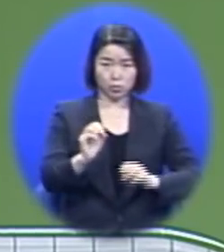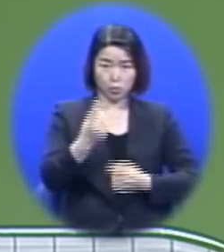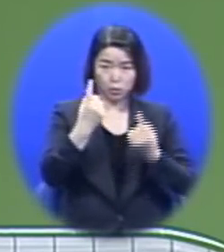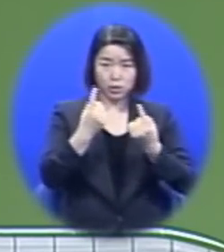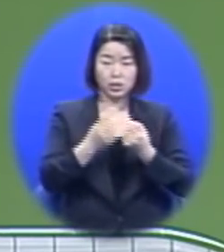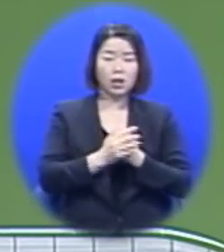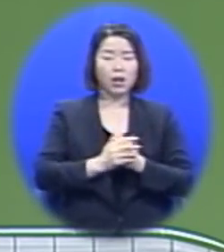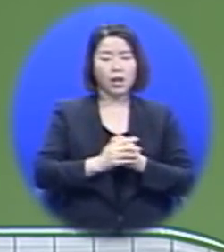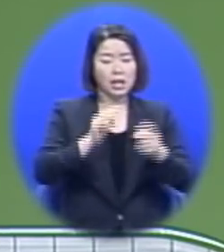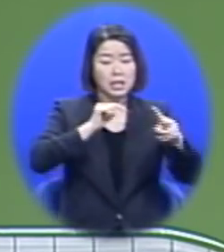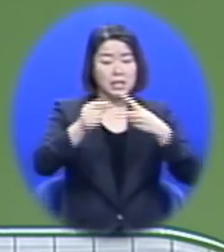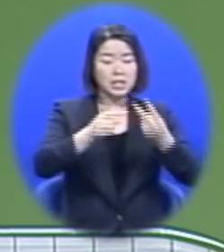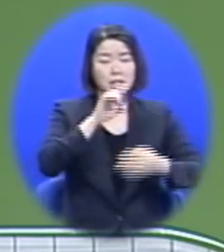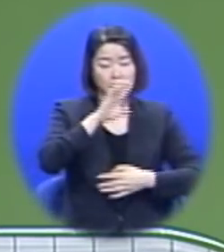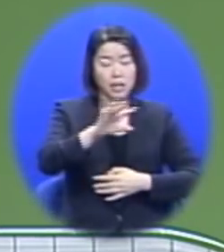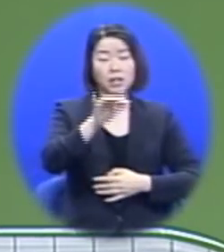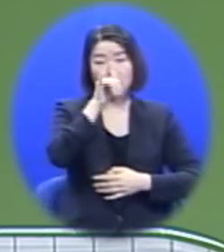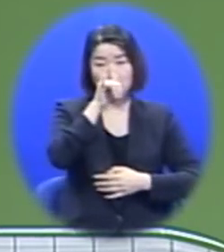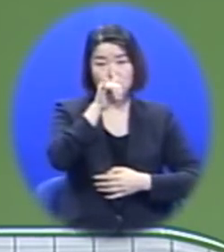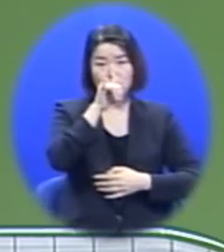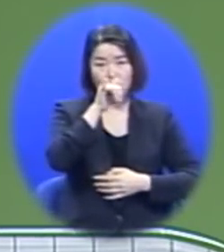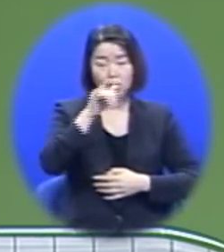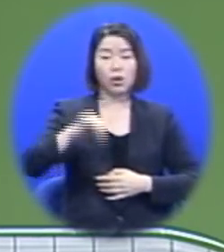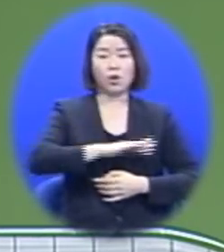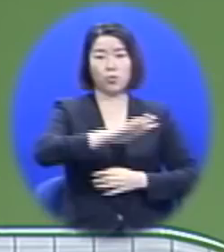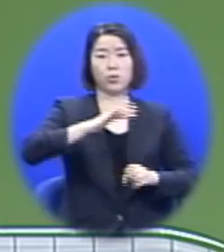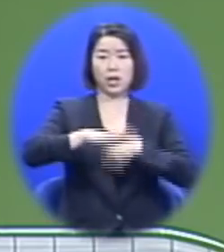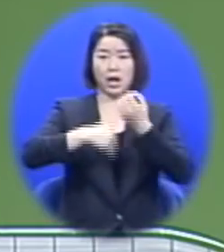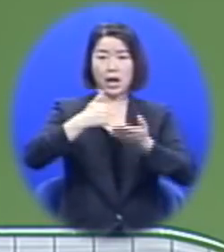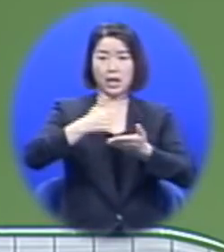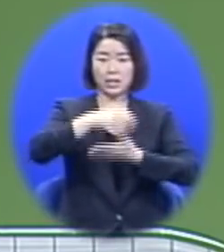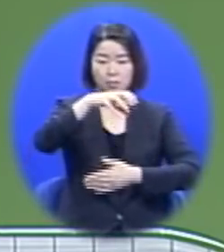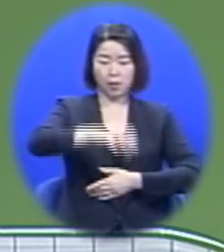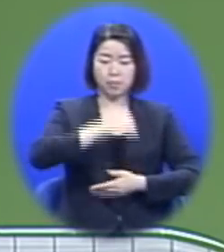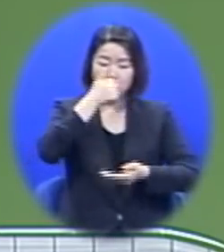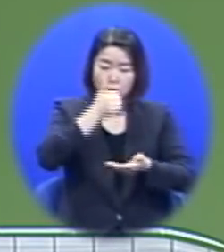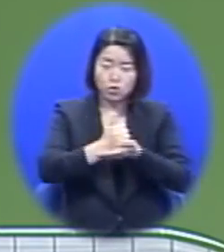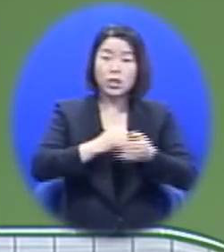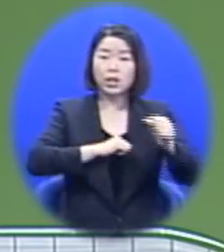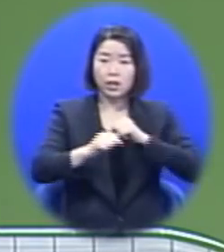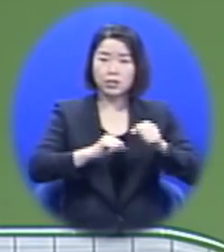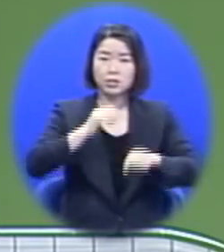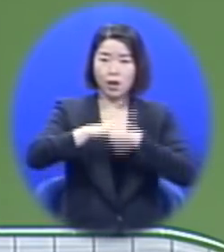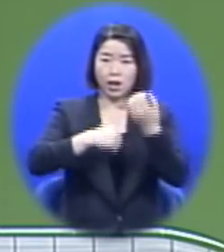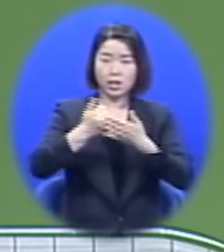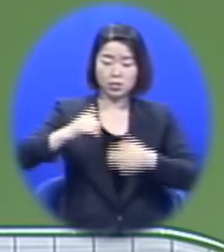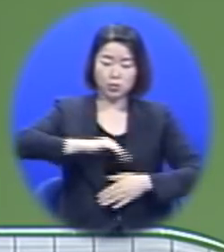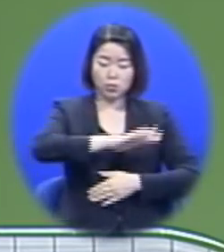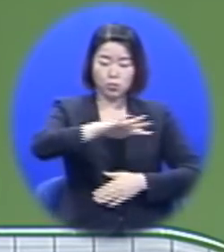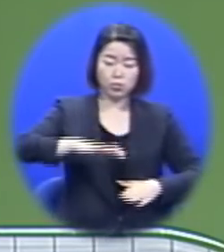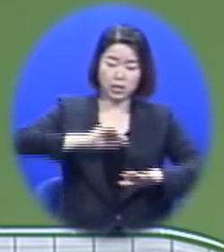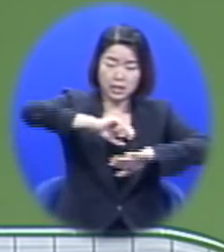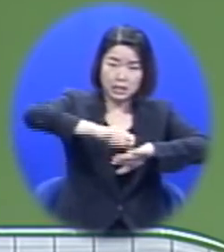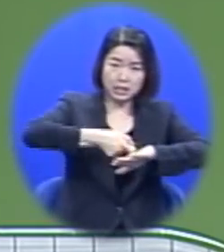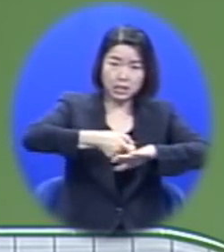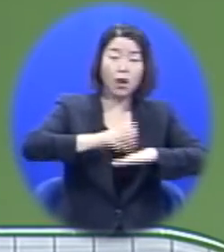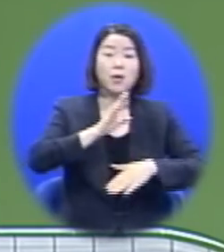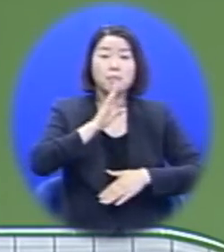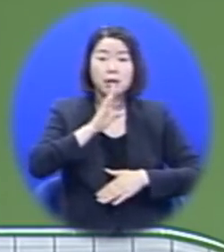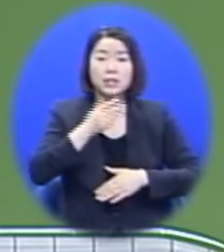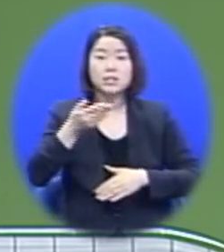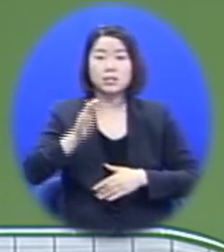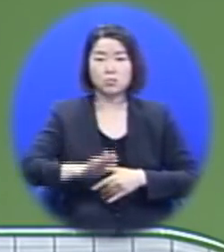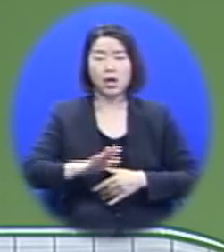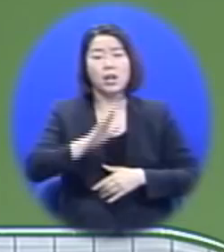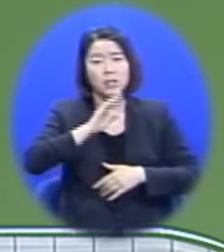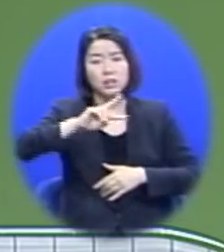이해가 안 되는 것이 있습니다. 우리가 하나님 앞에 죄를 지어서 하나님이 우리를 징계하시는 것이긴 맞지만